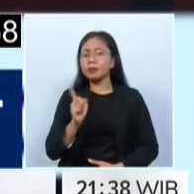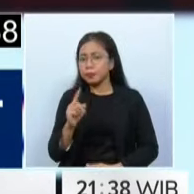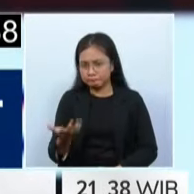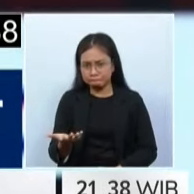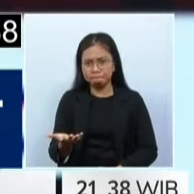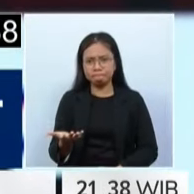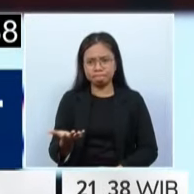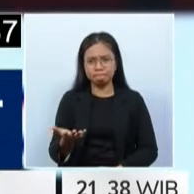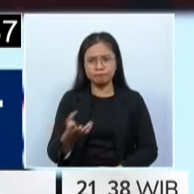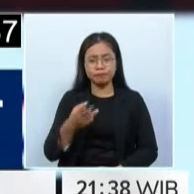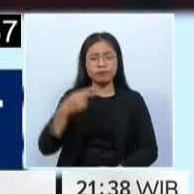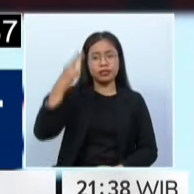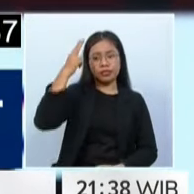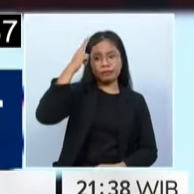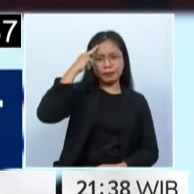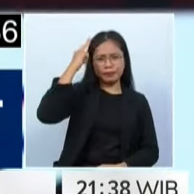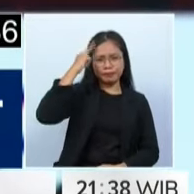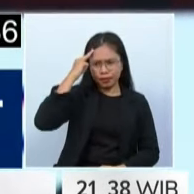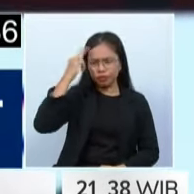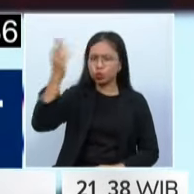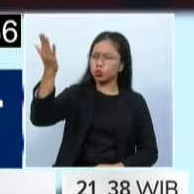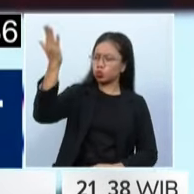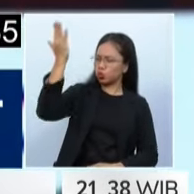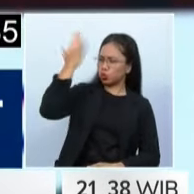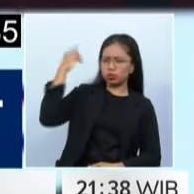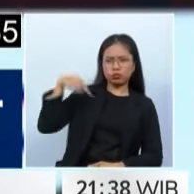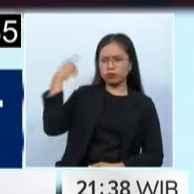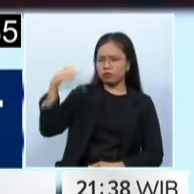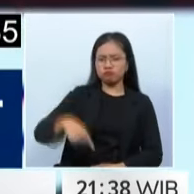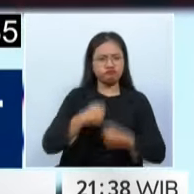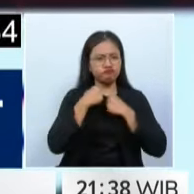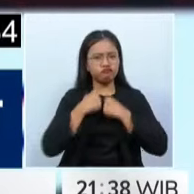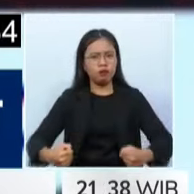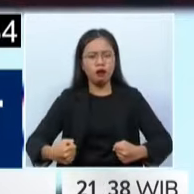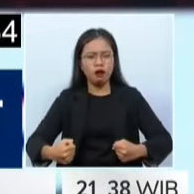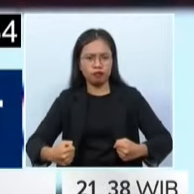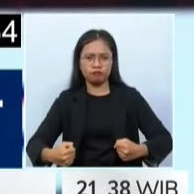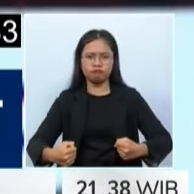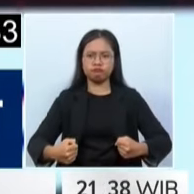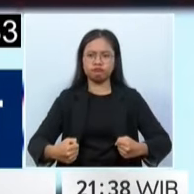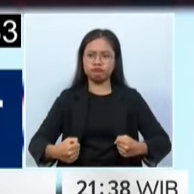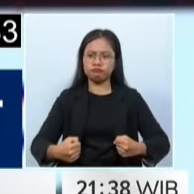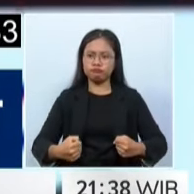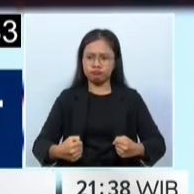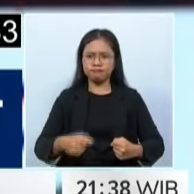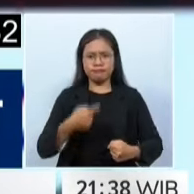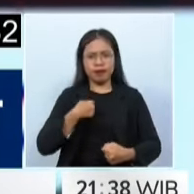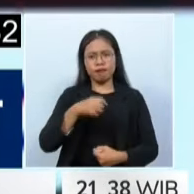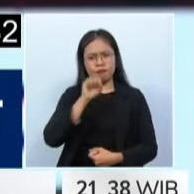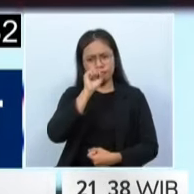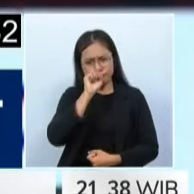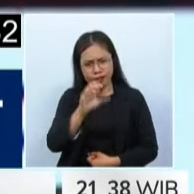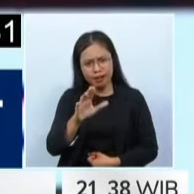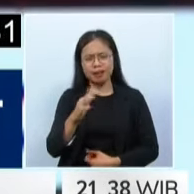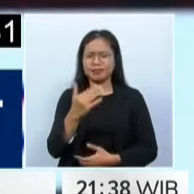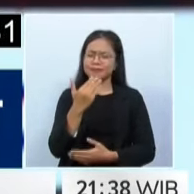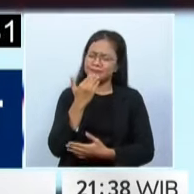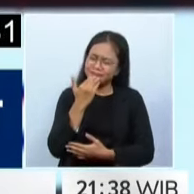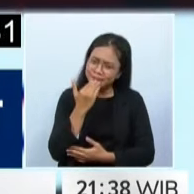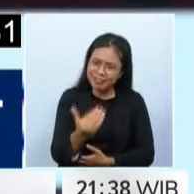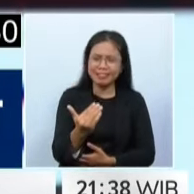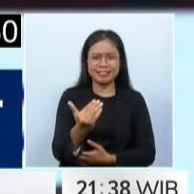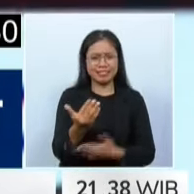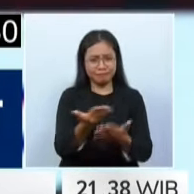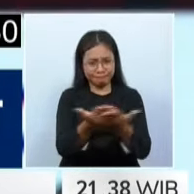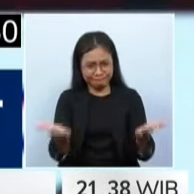kenegarawanan pemimpin-pemimpin kita untuk itu saya ucapkan terima kasih dan saya mengajak kita semua